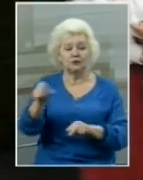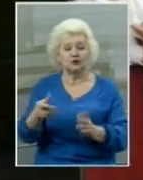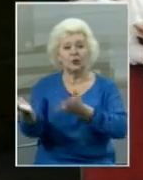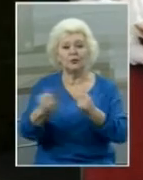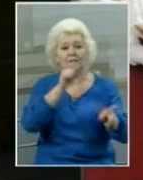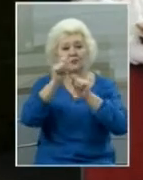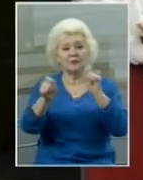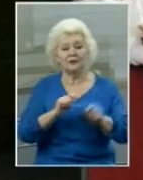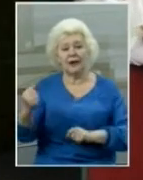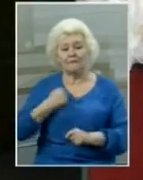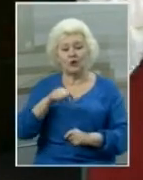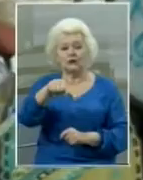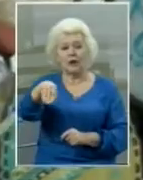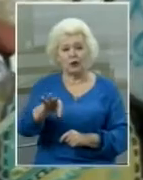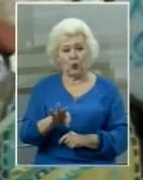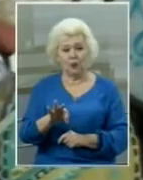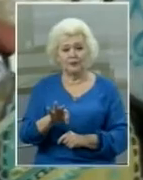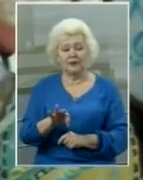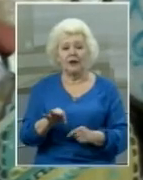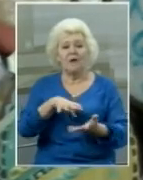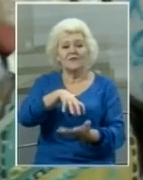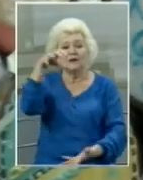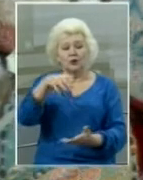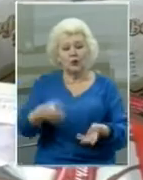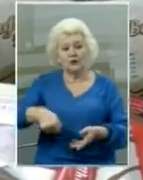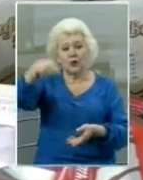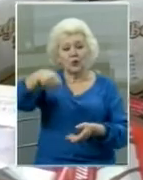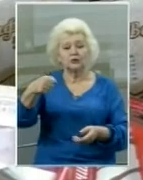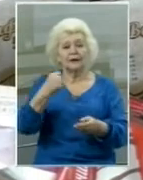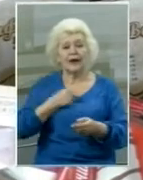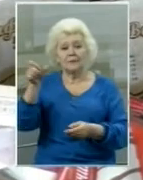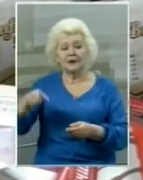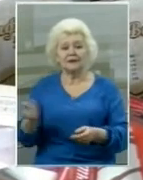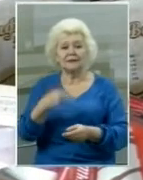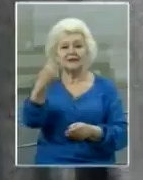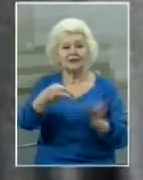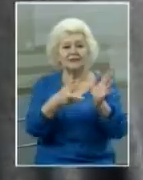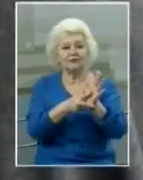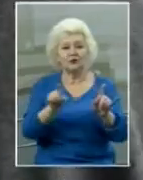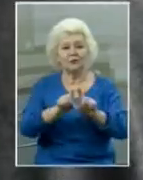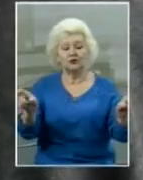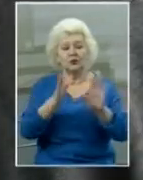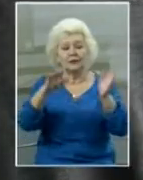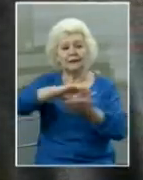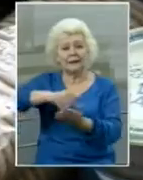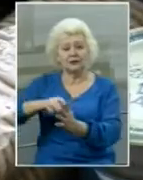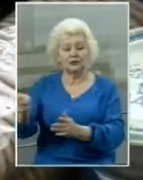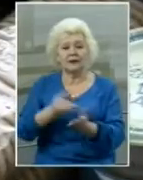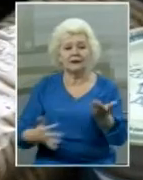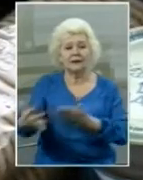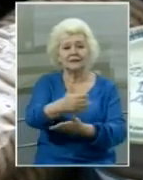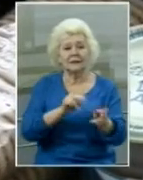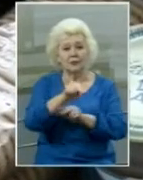прийміть подарунки для воїнів АТО. У великодньому кошику для бійців від 28-ї школи не лише пряники, а й